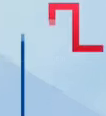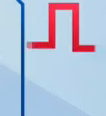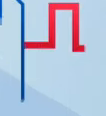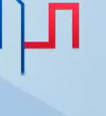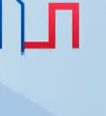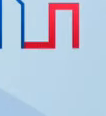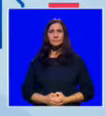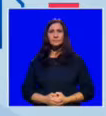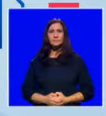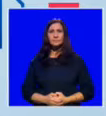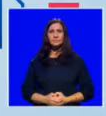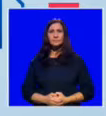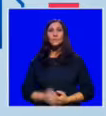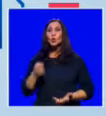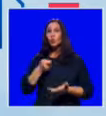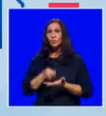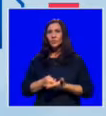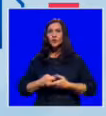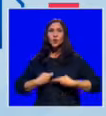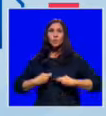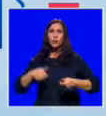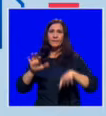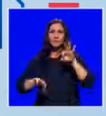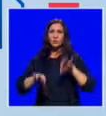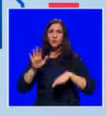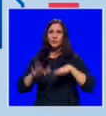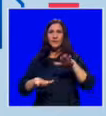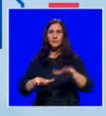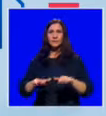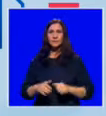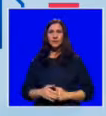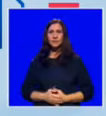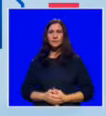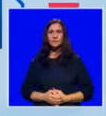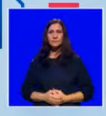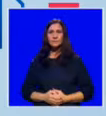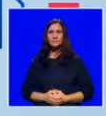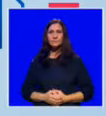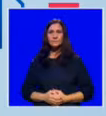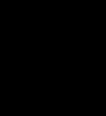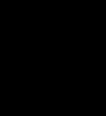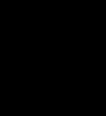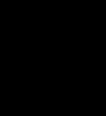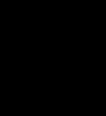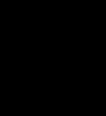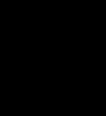Купуването и продаването на гласове е престъпление.